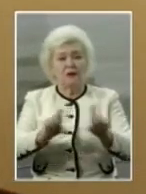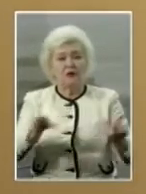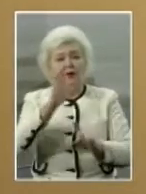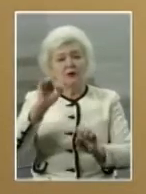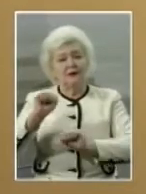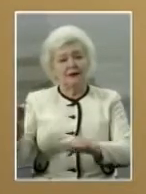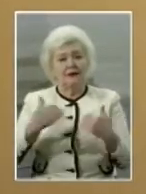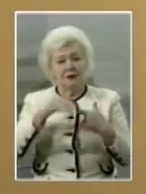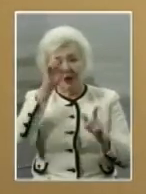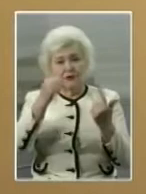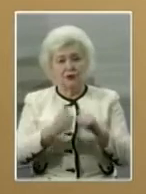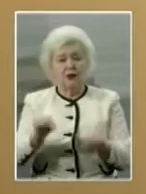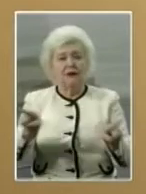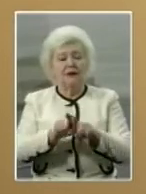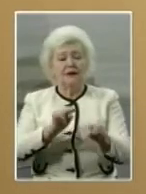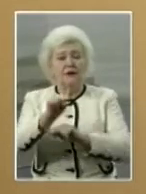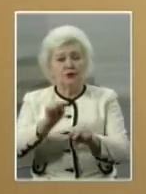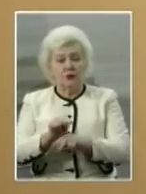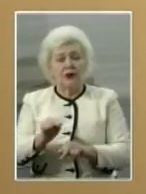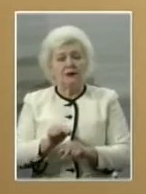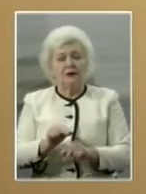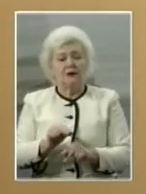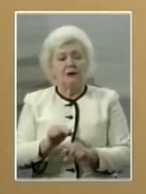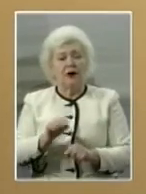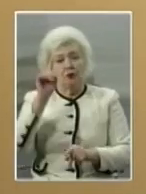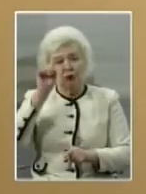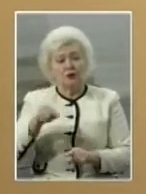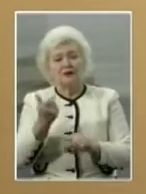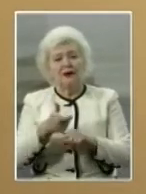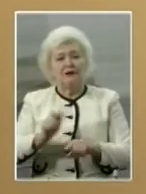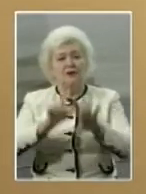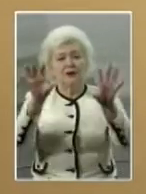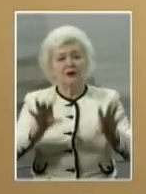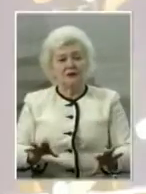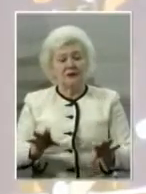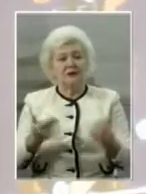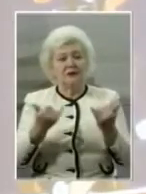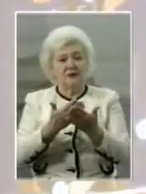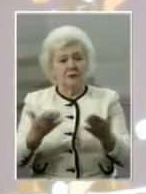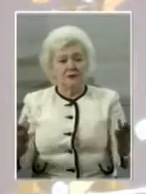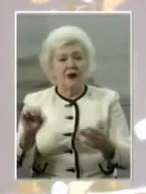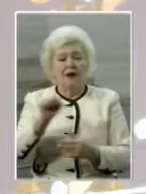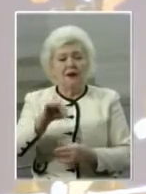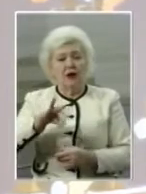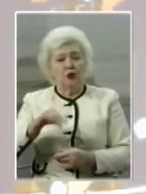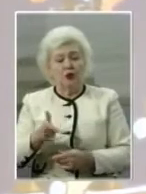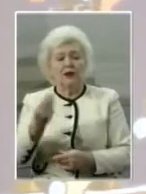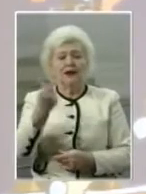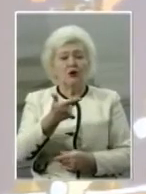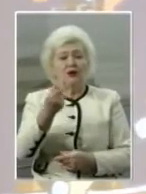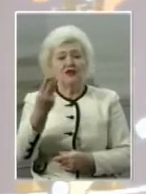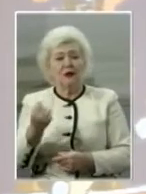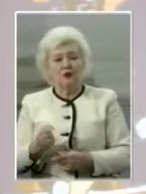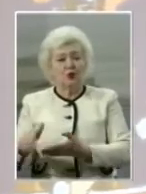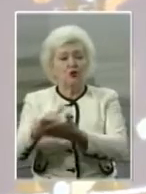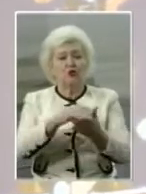країну. Такі заняття дуже допоможуть мені в майбутньому. Я буду знати більше законів та свої права. Анатон Григорій Шматко, Суспільне,